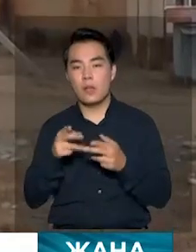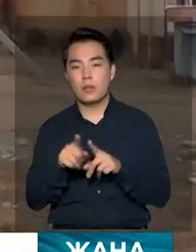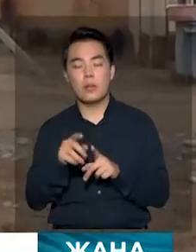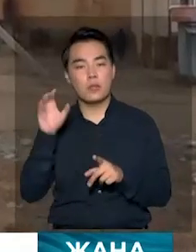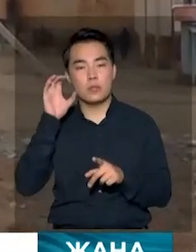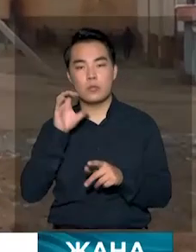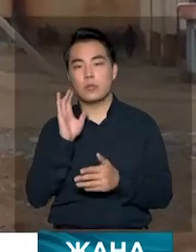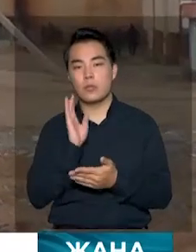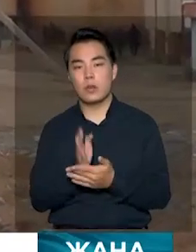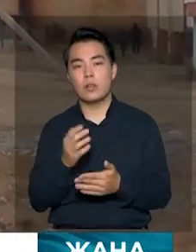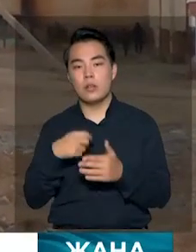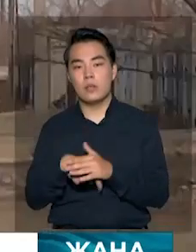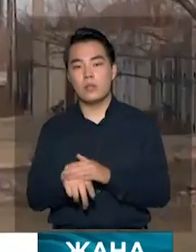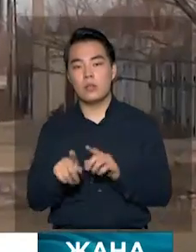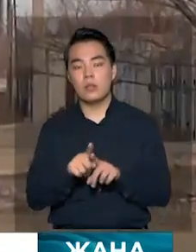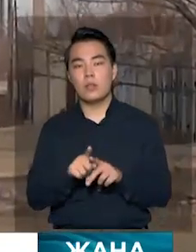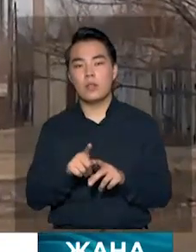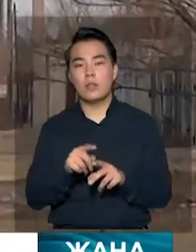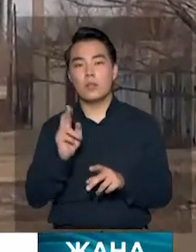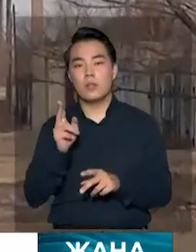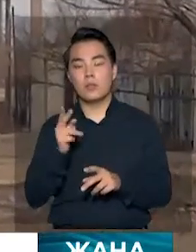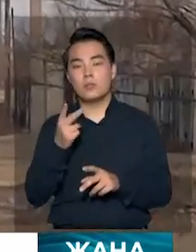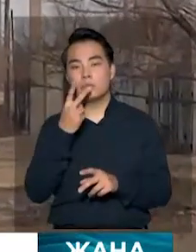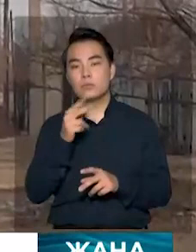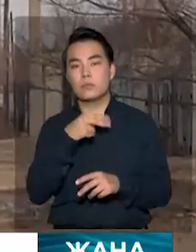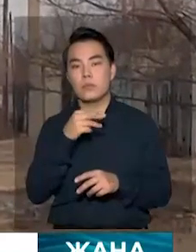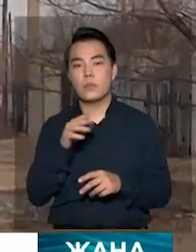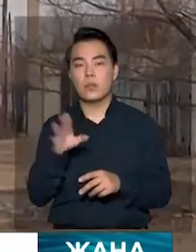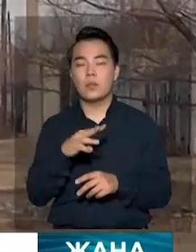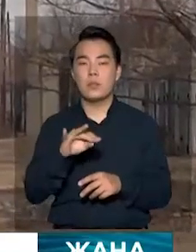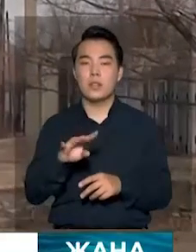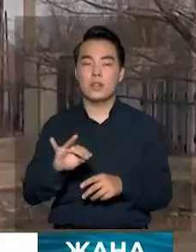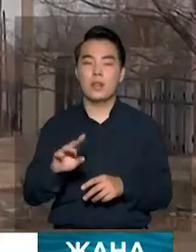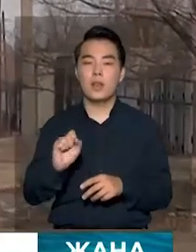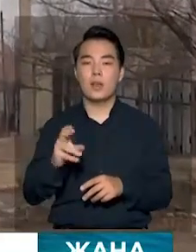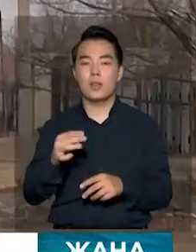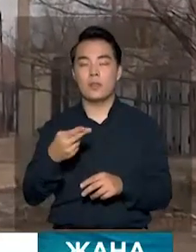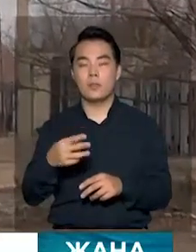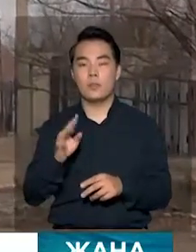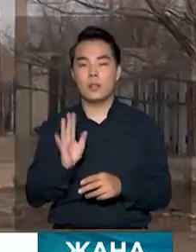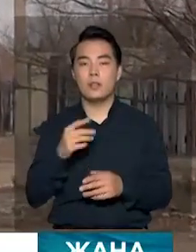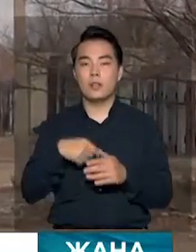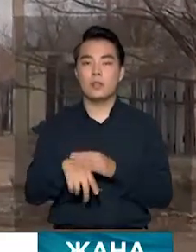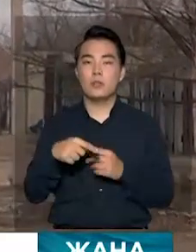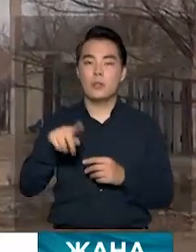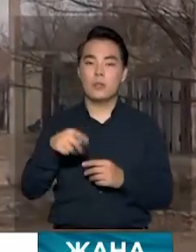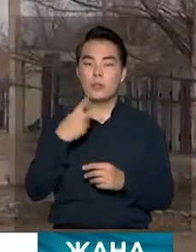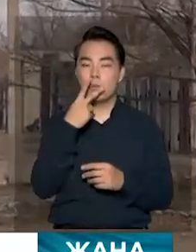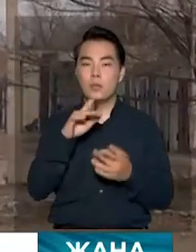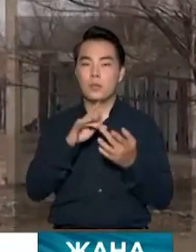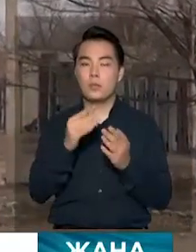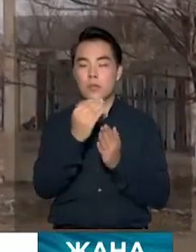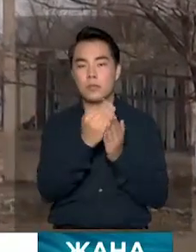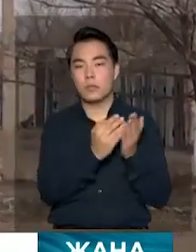тиісті орындарға жеткізеді. Тіпті әр аумақтағы бұл мини әкімдердің ұялы байланыс нөмірлерде әлеуметтік желіде көрсетіп